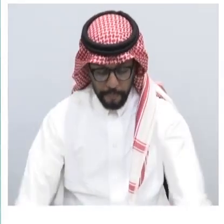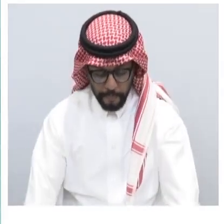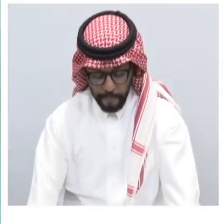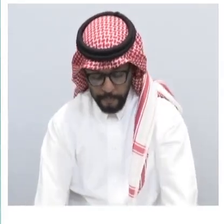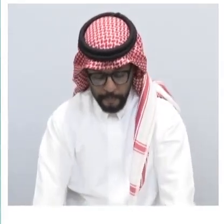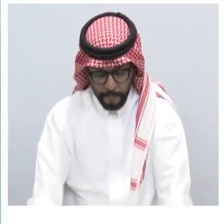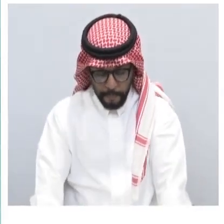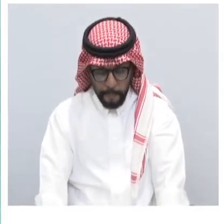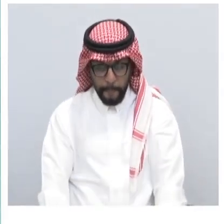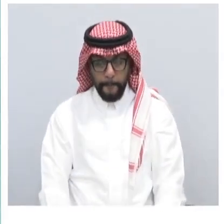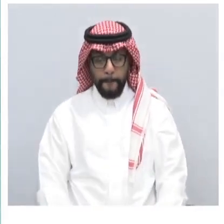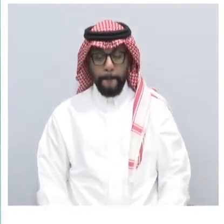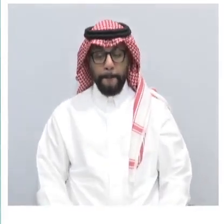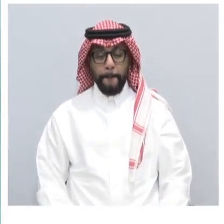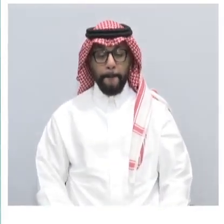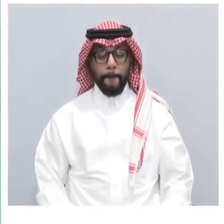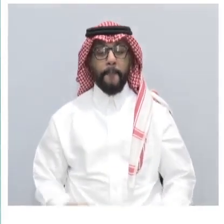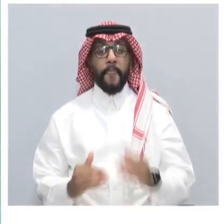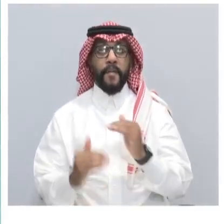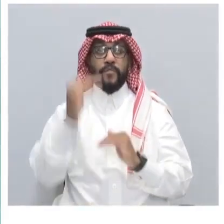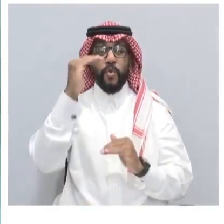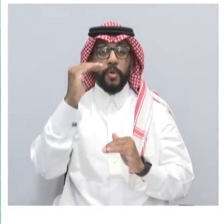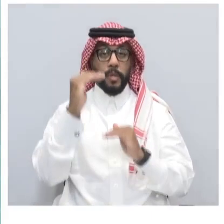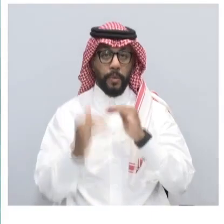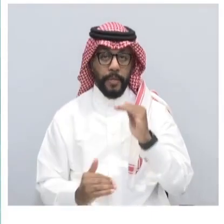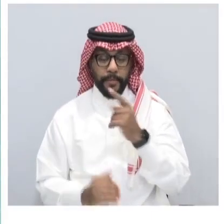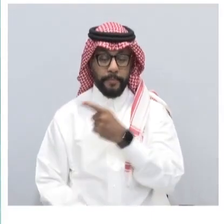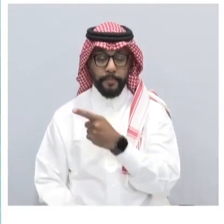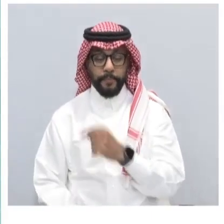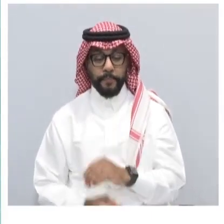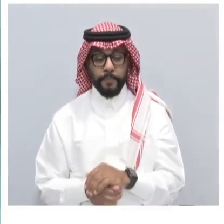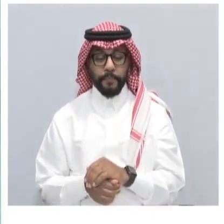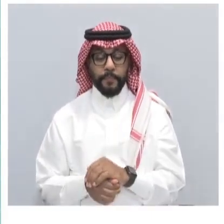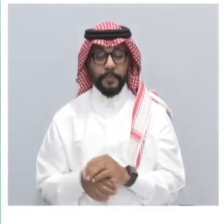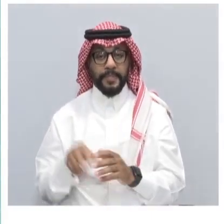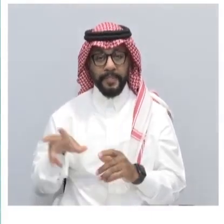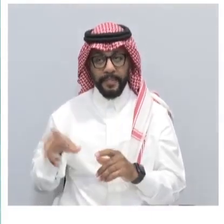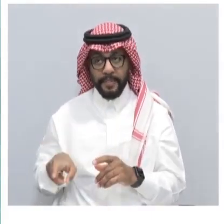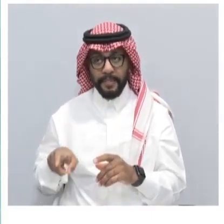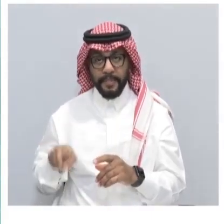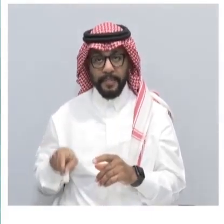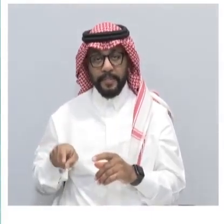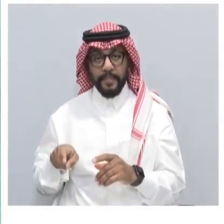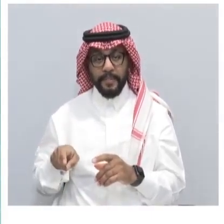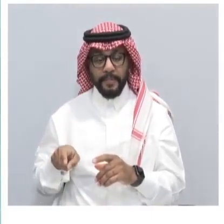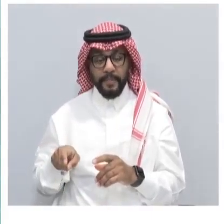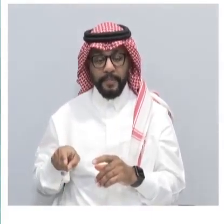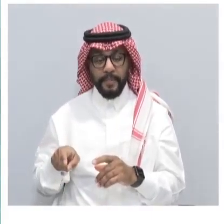حد علوي وكذلك حد سفلي نضع المؤشر هنا ثم ننقل بزر الفار الايسر